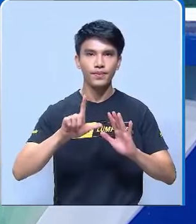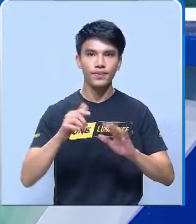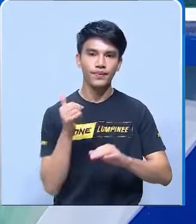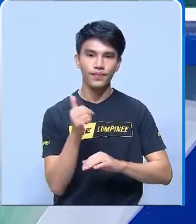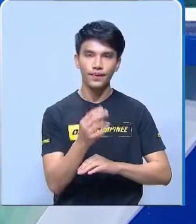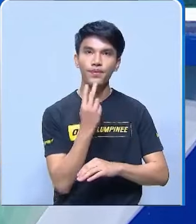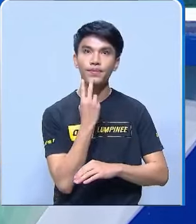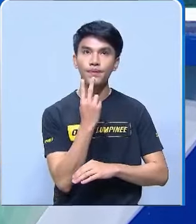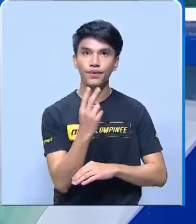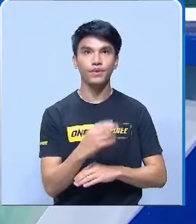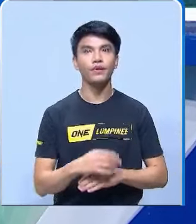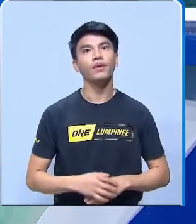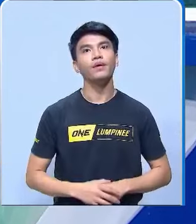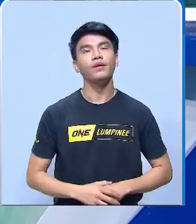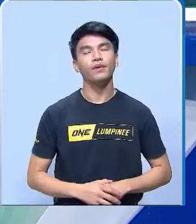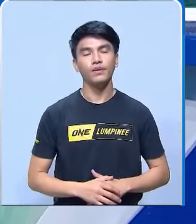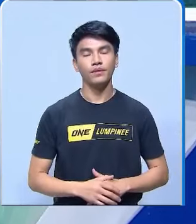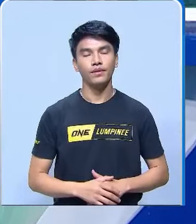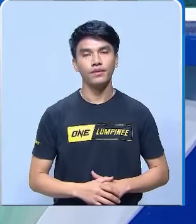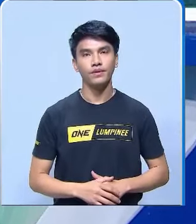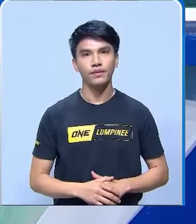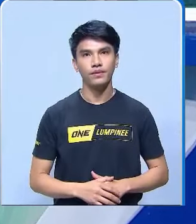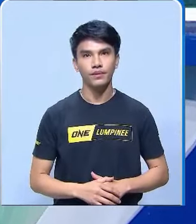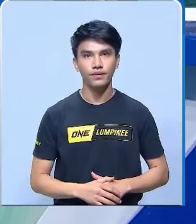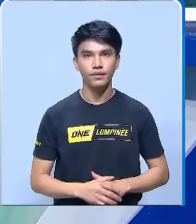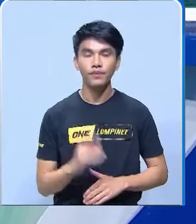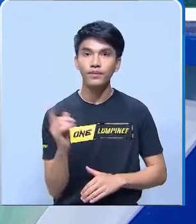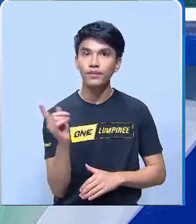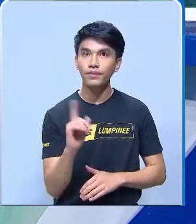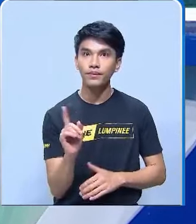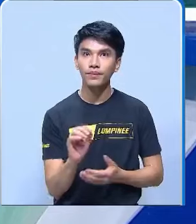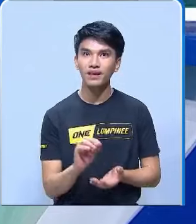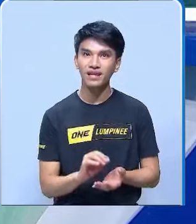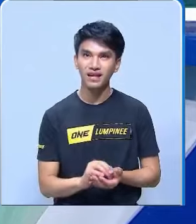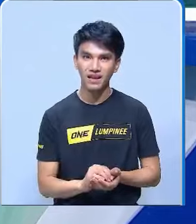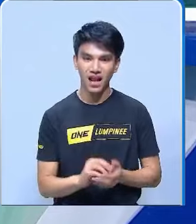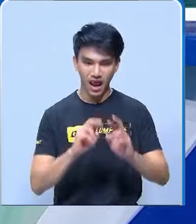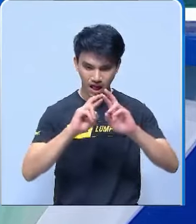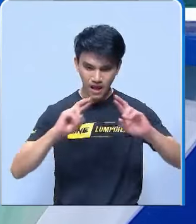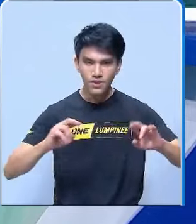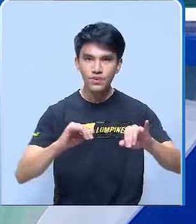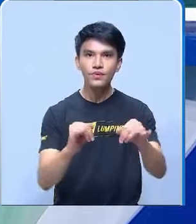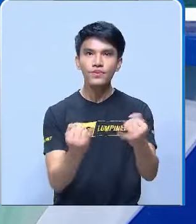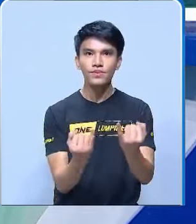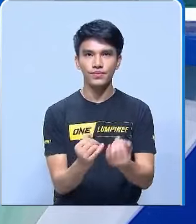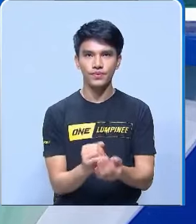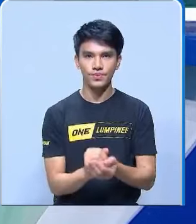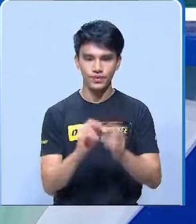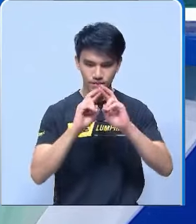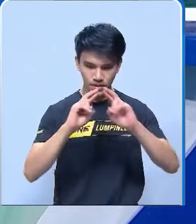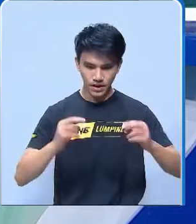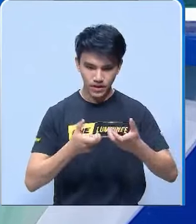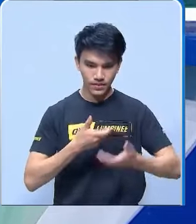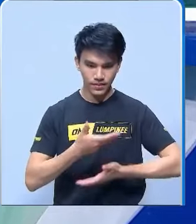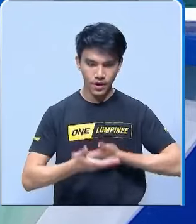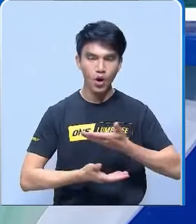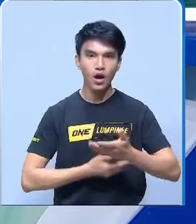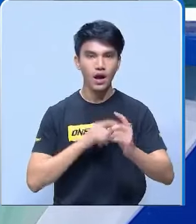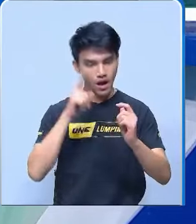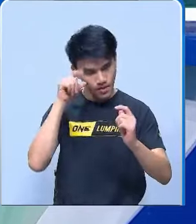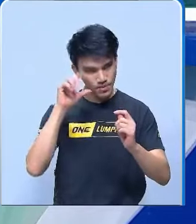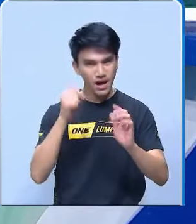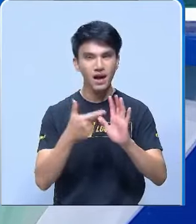ใช่ไหมเขาก็ไปเจอกับก็ต้องบอกเป็นเจ้าของร้านเนาะก็เป็นร้านขายขนมอยู่ที่อำเภอแม่สายเนี่ยแก